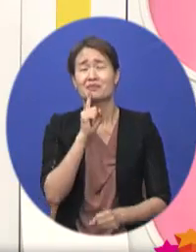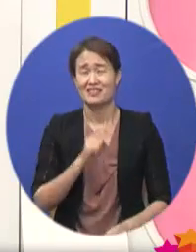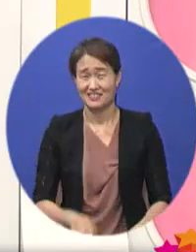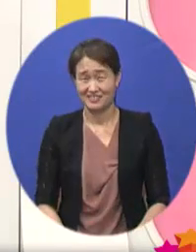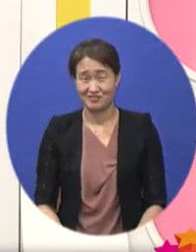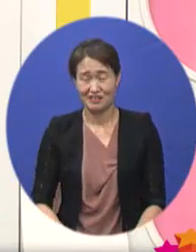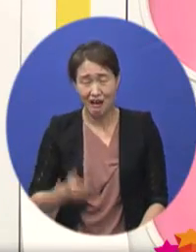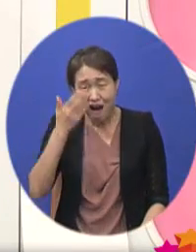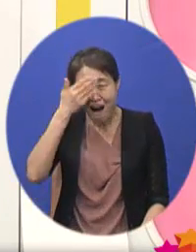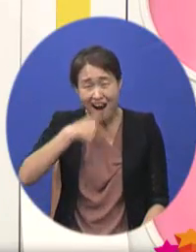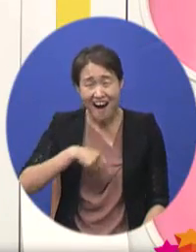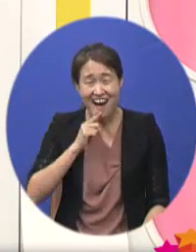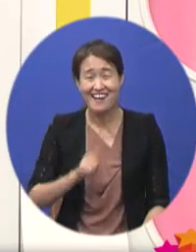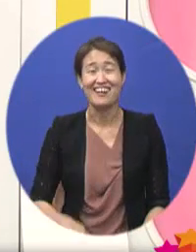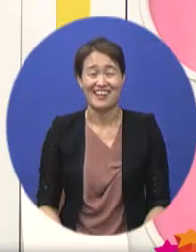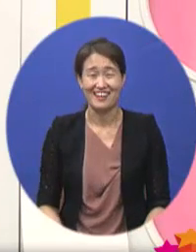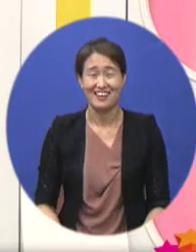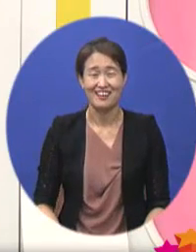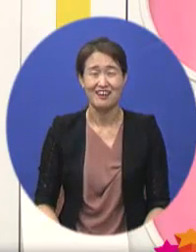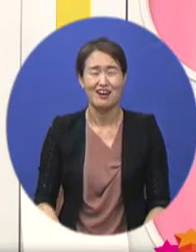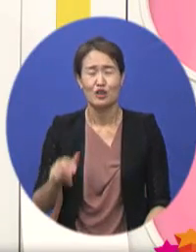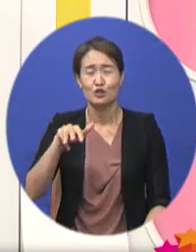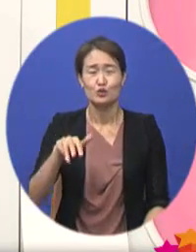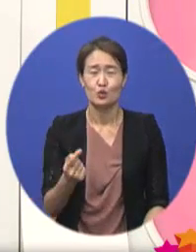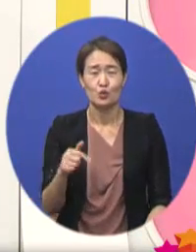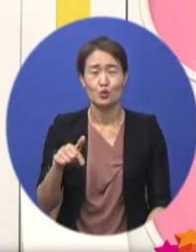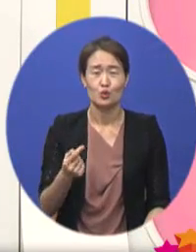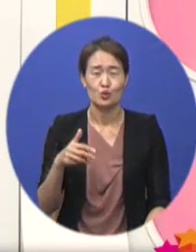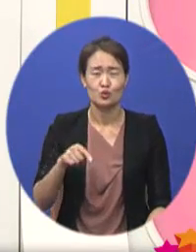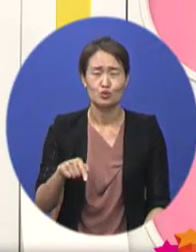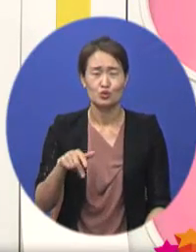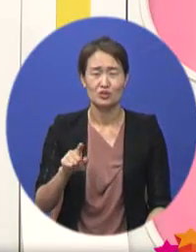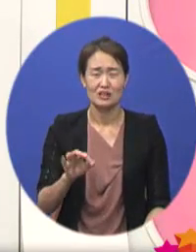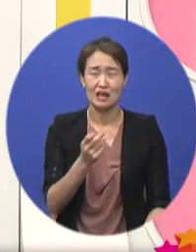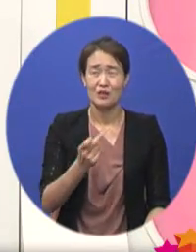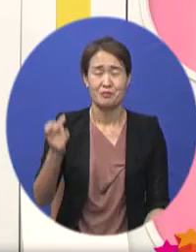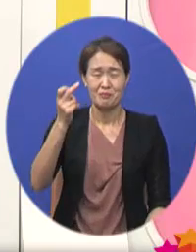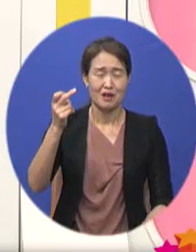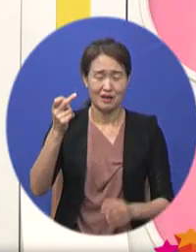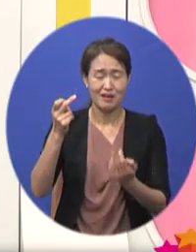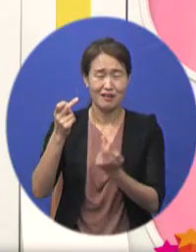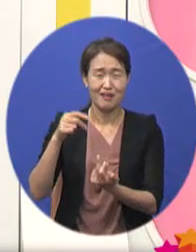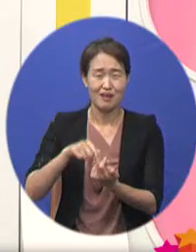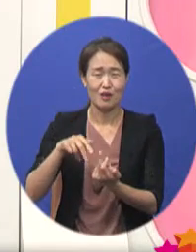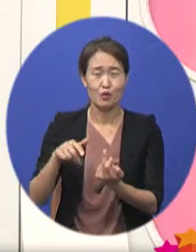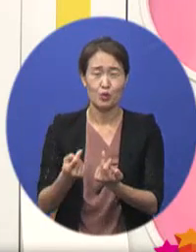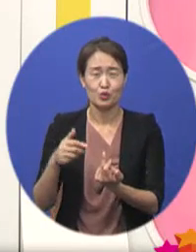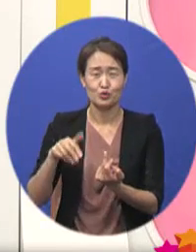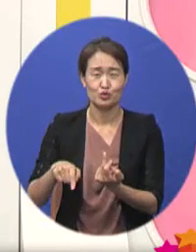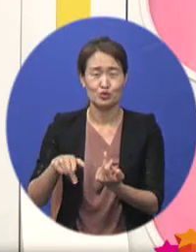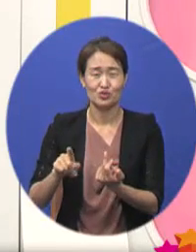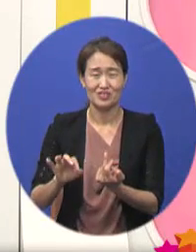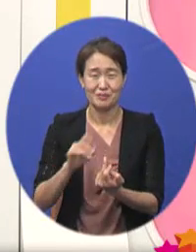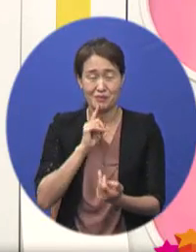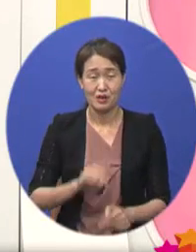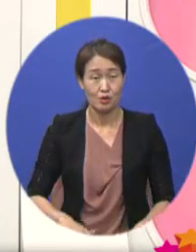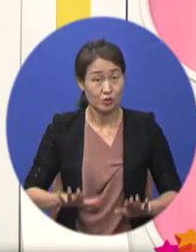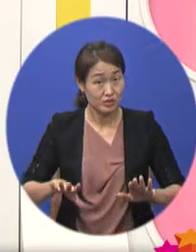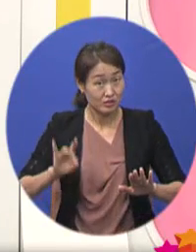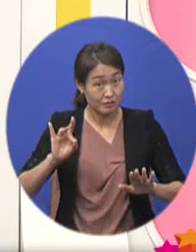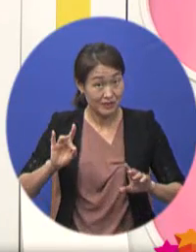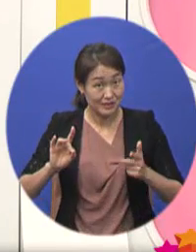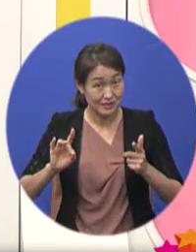예. 저도 몰랐네요. 예, 초고추장의 향인지를. 예, 형님이에요. 예. 예, 우리 김윤수님 오늘 처음 참여